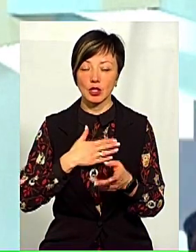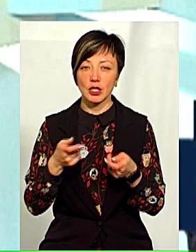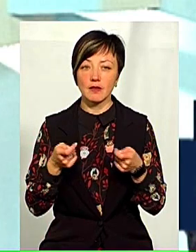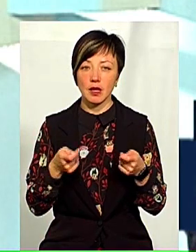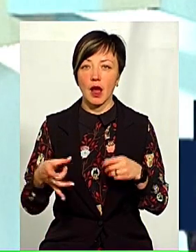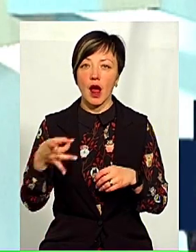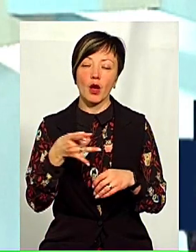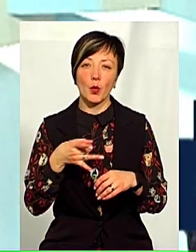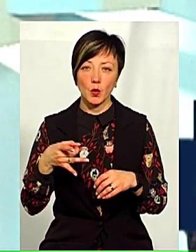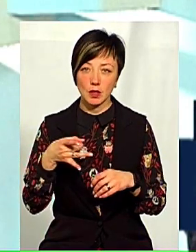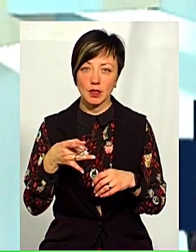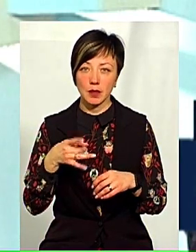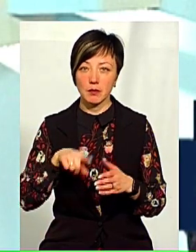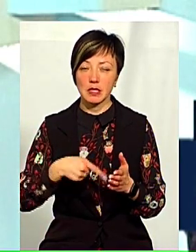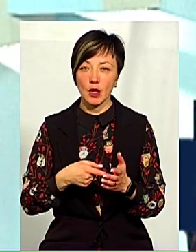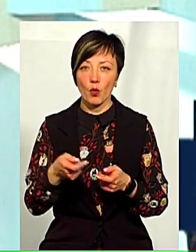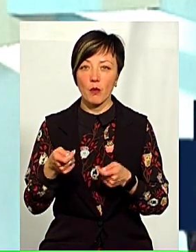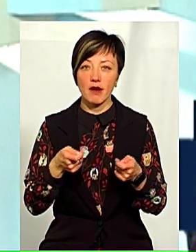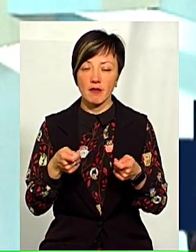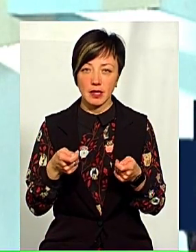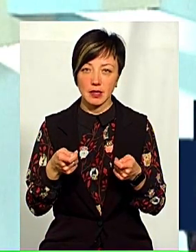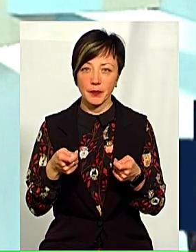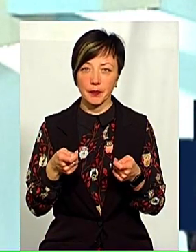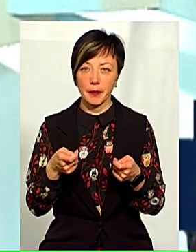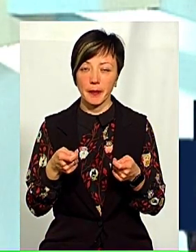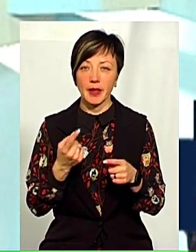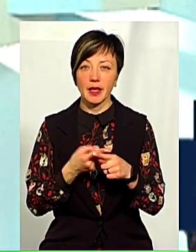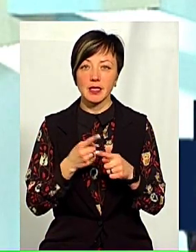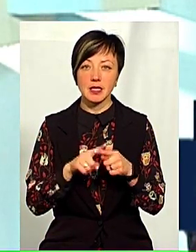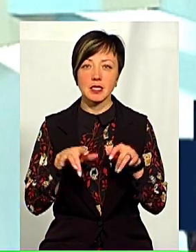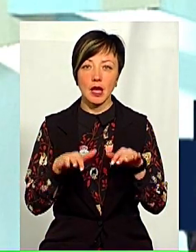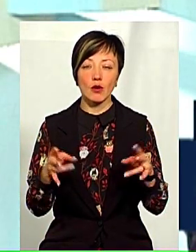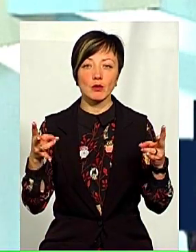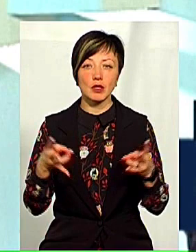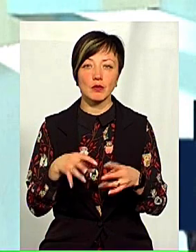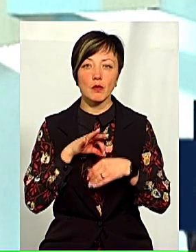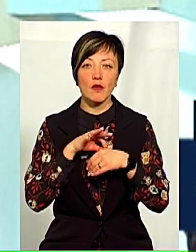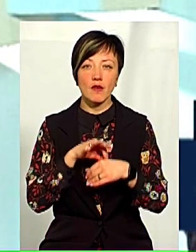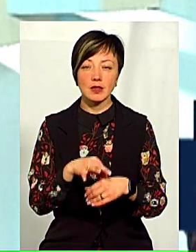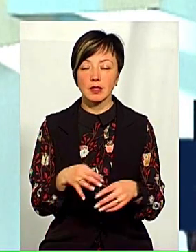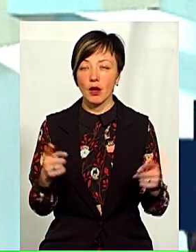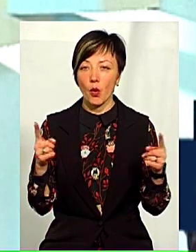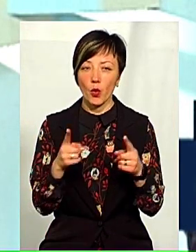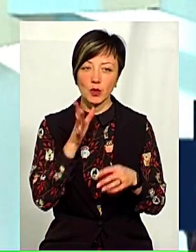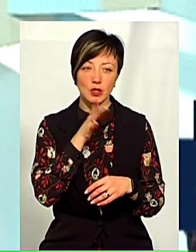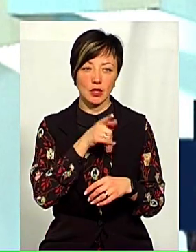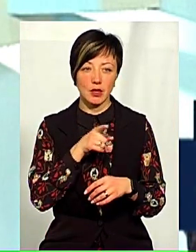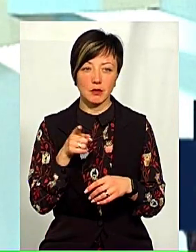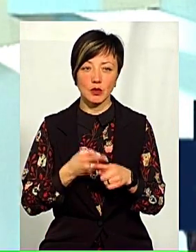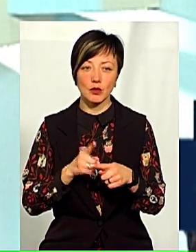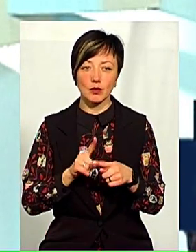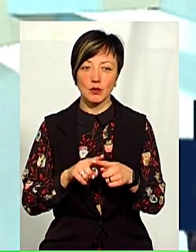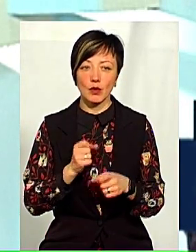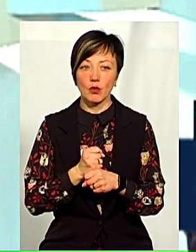керівників районних міських управлінь, що ці заходи потрібно провести в найкоротший термін, тому то до